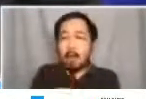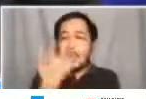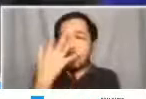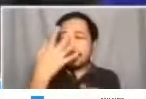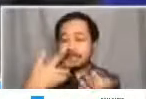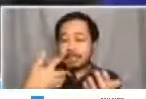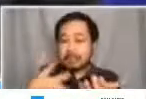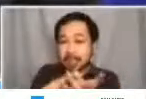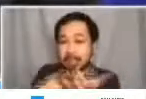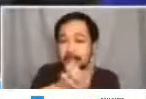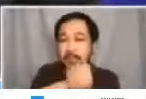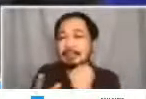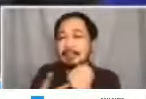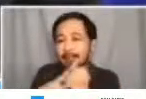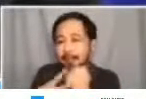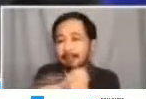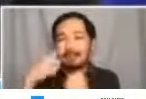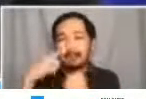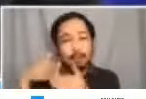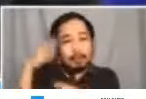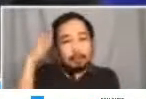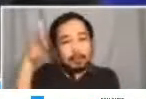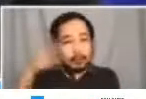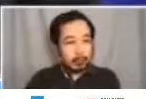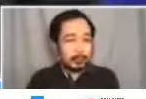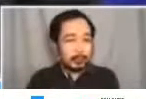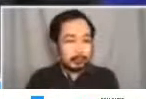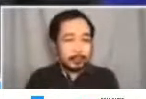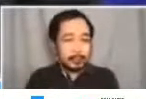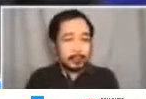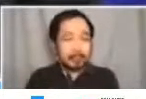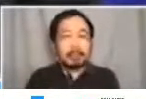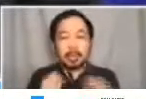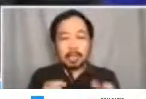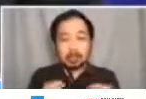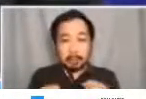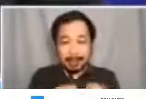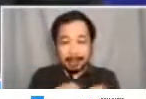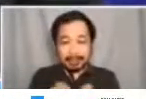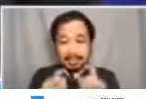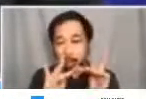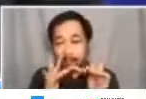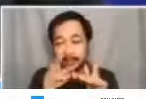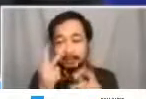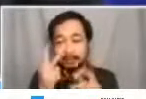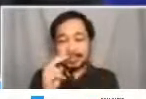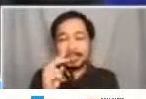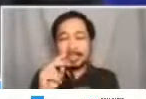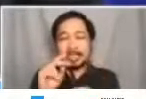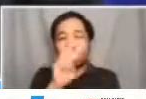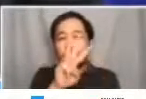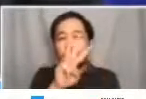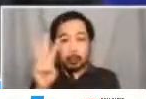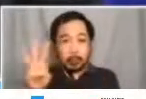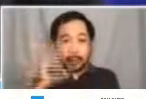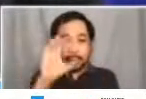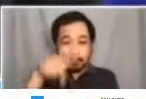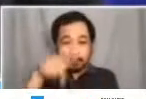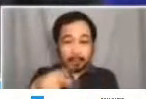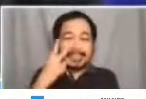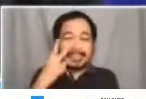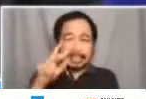para malaman natin ang sitwasyon ng ating mga kababayan at ng kani-kanilang mga bayan, syudad at probinsya. Unang balita